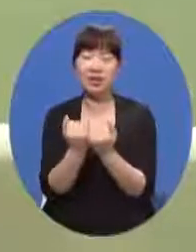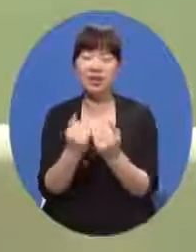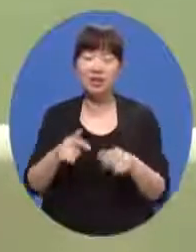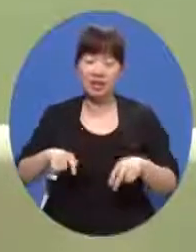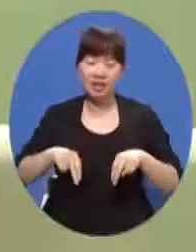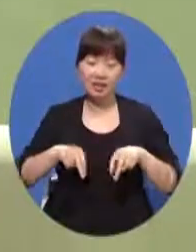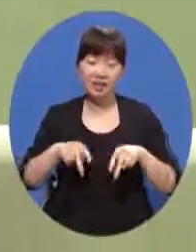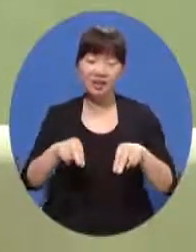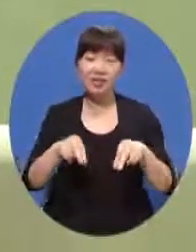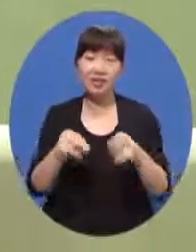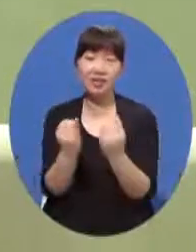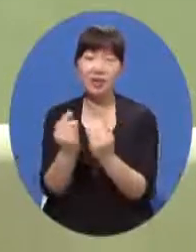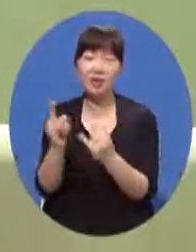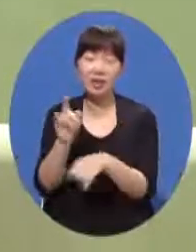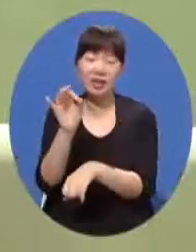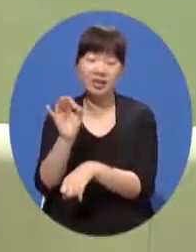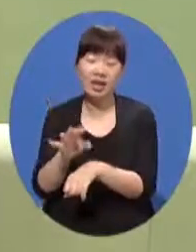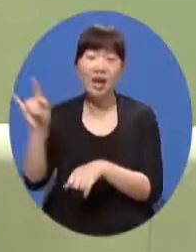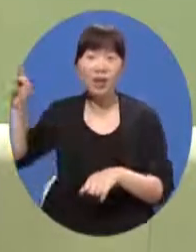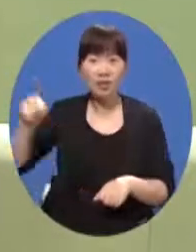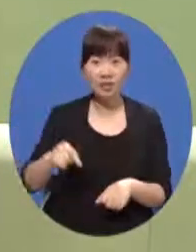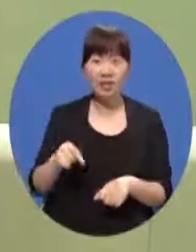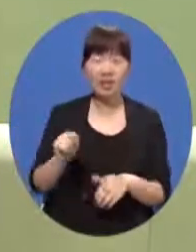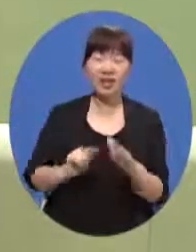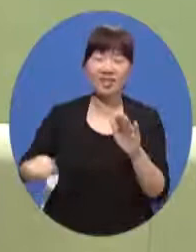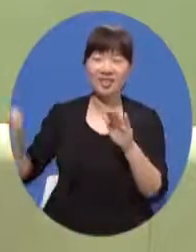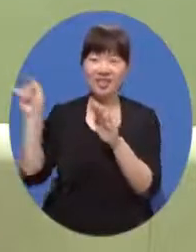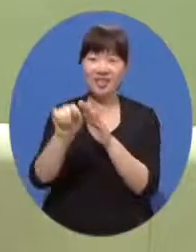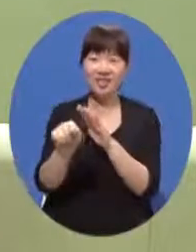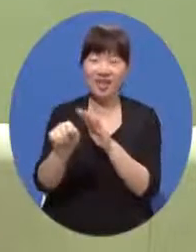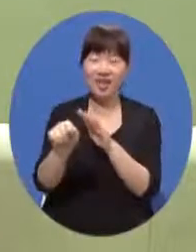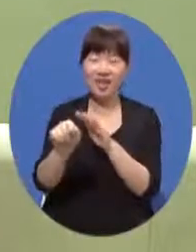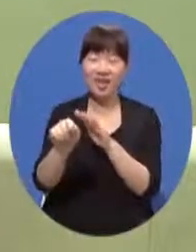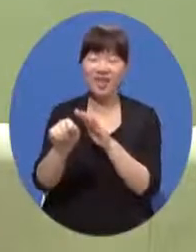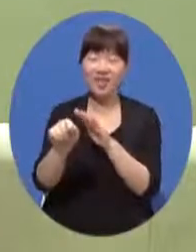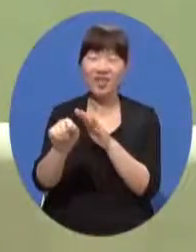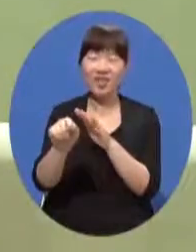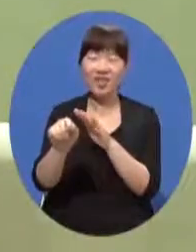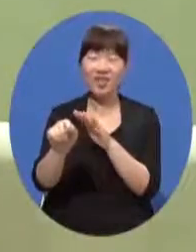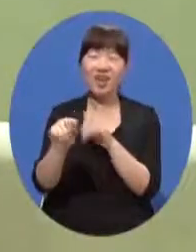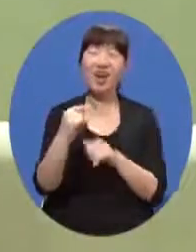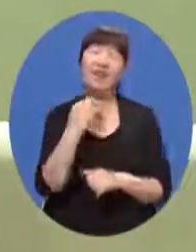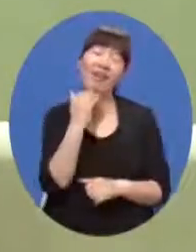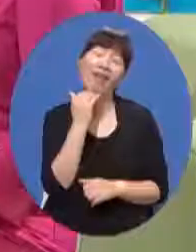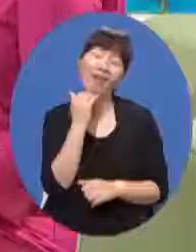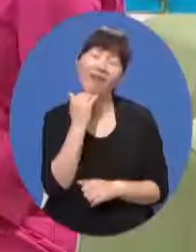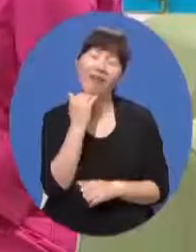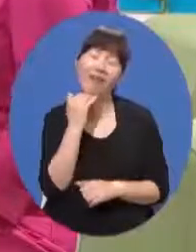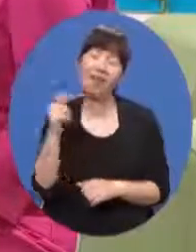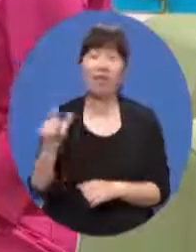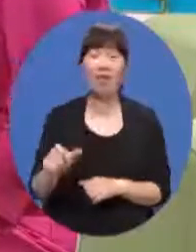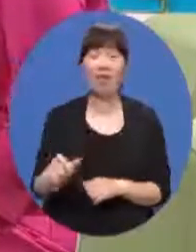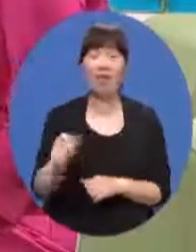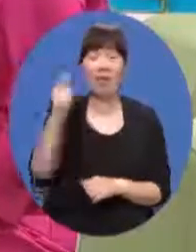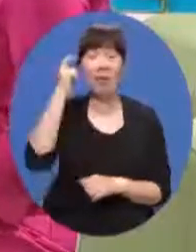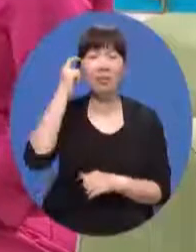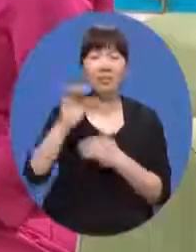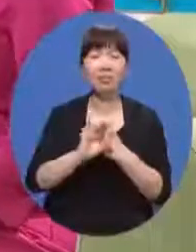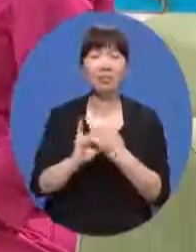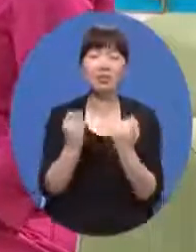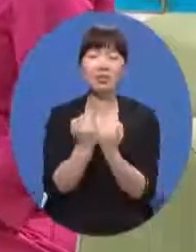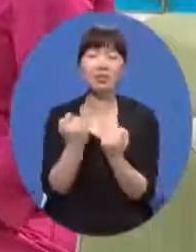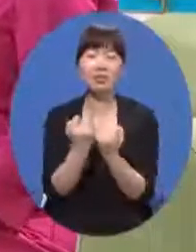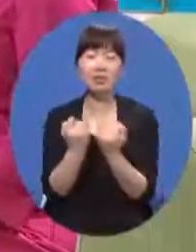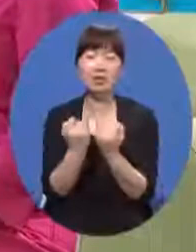네. 여자가 뭐 잠깐 뭐 하나 사올게 그러고 들어가잖아요. 그러면 엄청 기다려야 됩니다. 왜냐하면